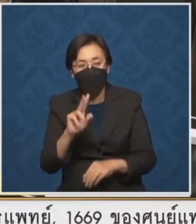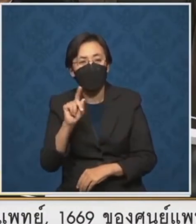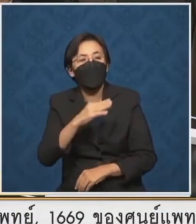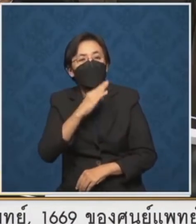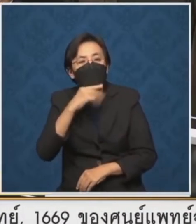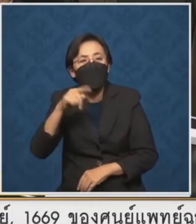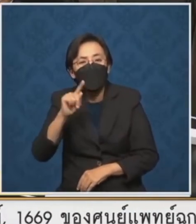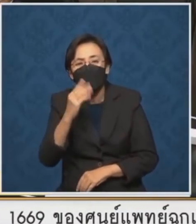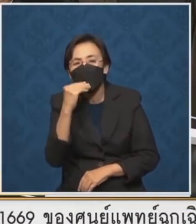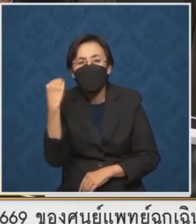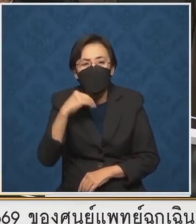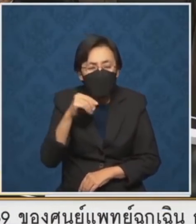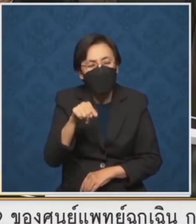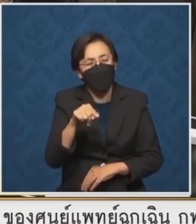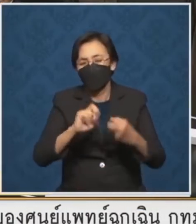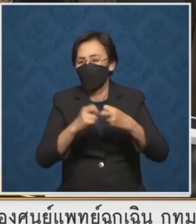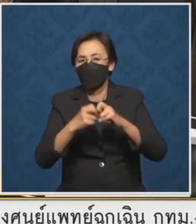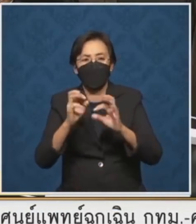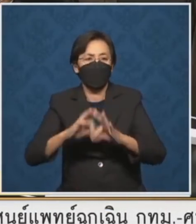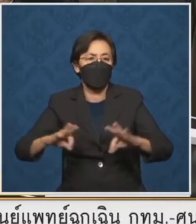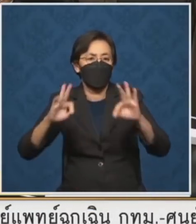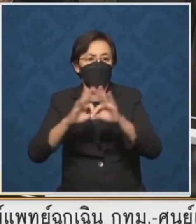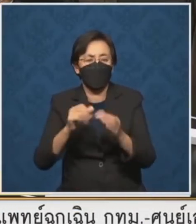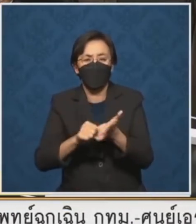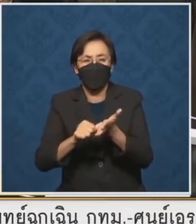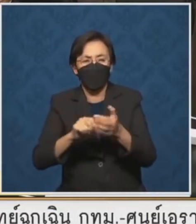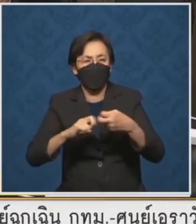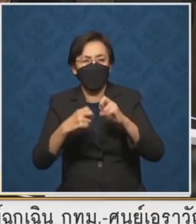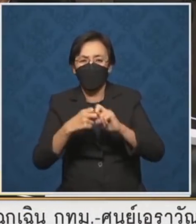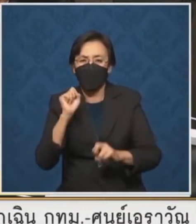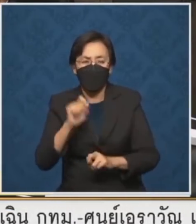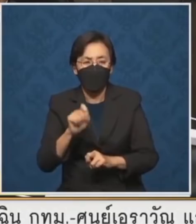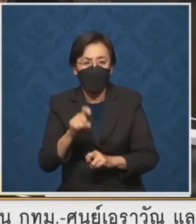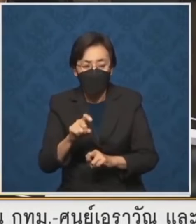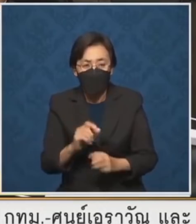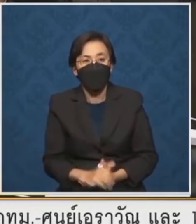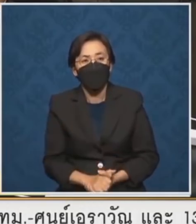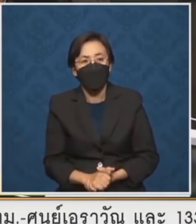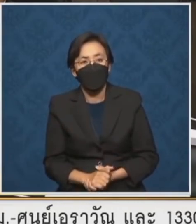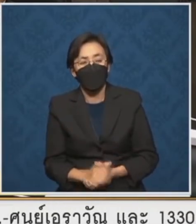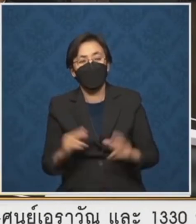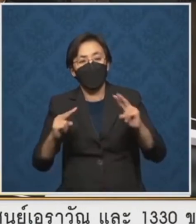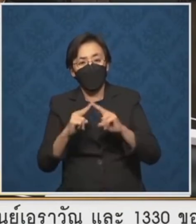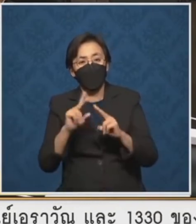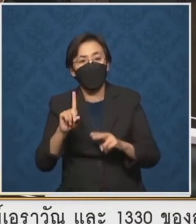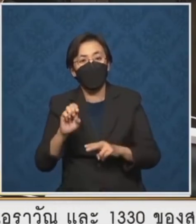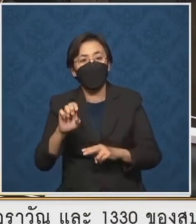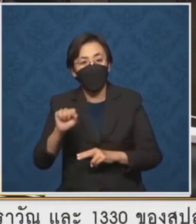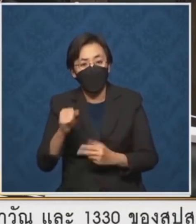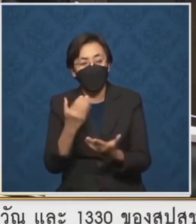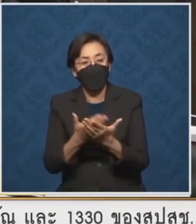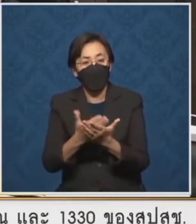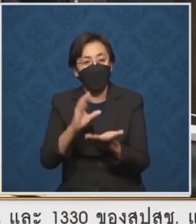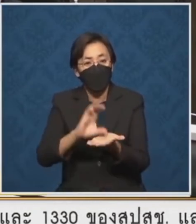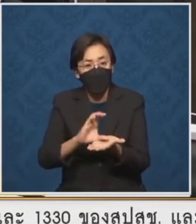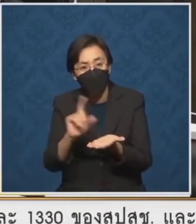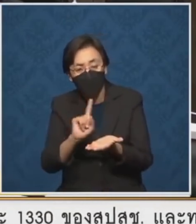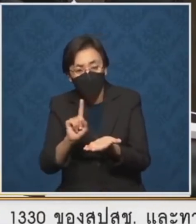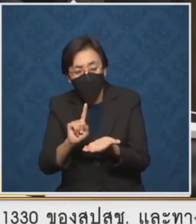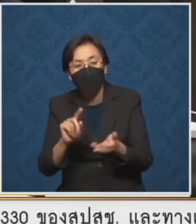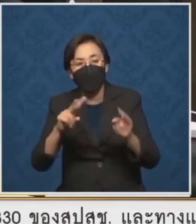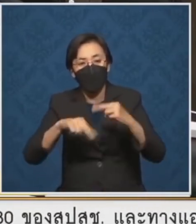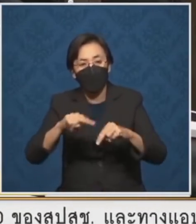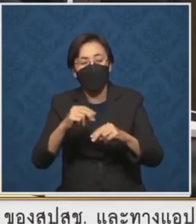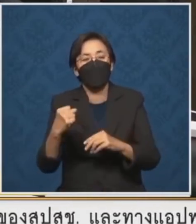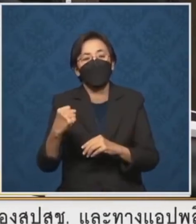าบังหน้าบอกว่านี่เป็นปัญหาใหญ่ของสังคมต้องเร่งแก้ไขครับแต่จริงๆแล้วกระทรวงกับเอางบประมาณเหล่านี้มาใช้เพื่อความมั่นคง